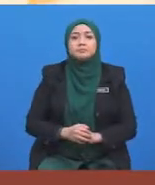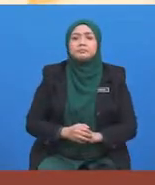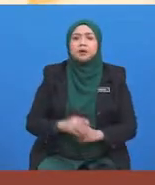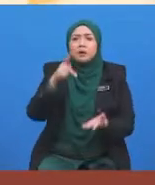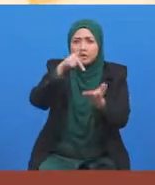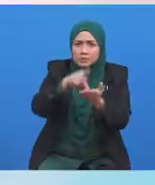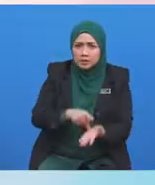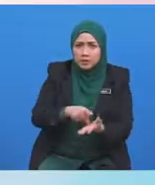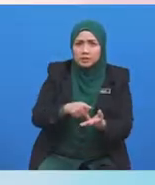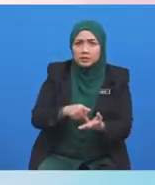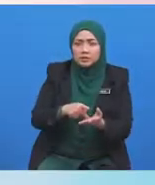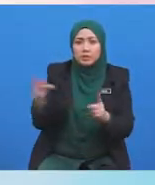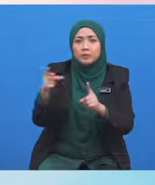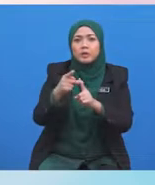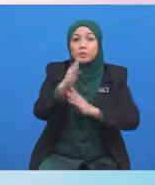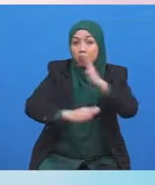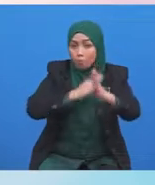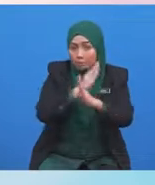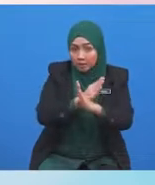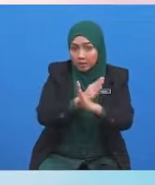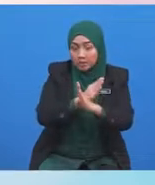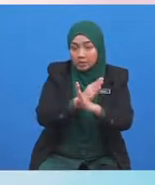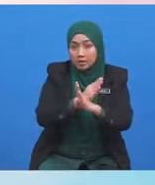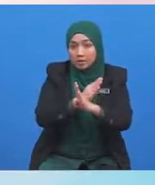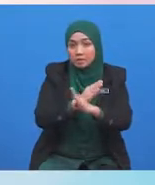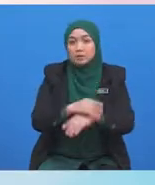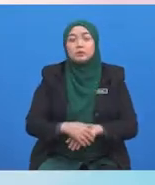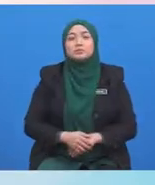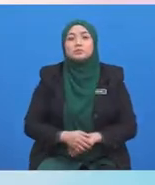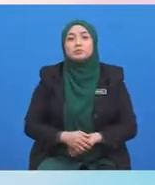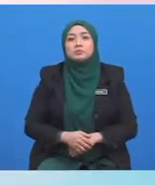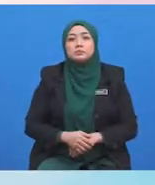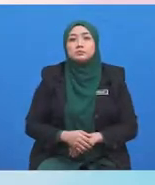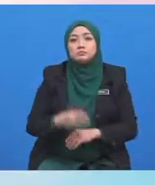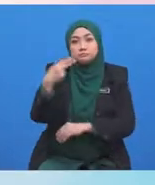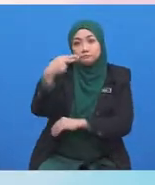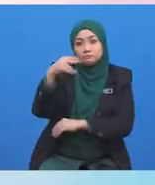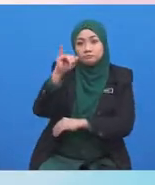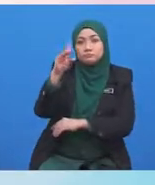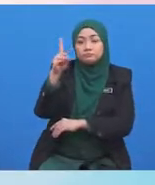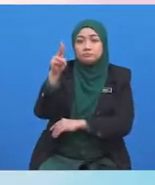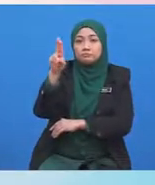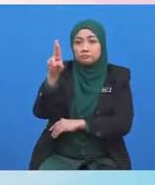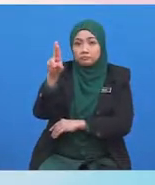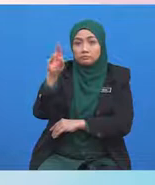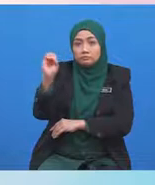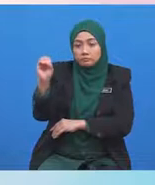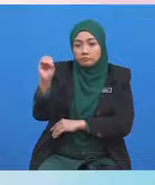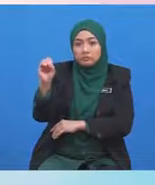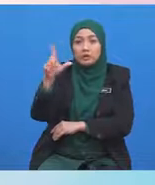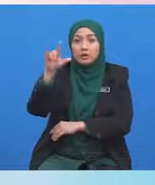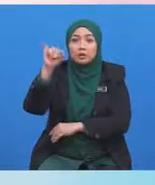terhadap komponen sistem bumi ialah kesan ke atas sistem hidrosfera, litosfera